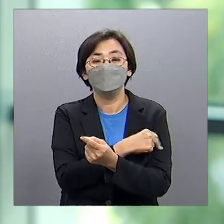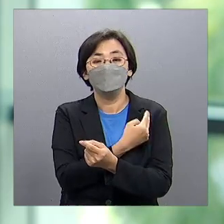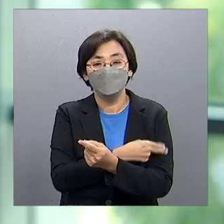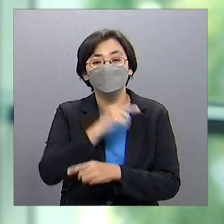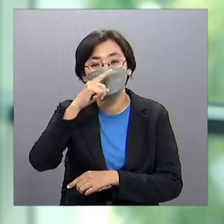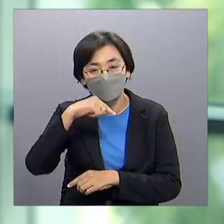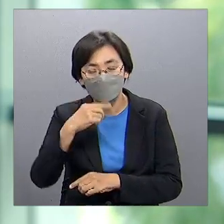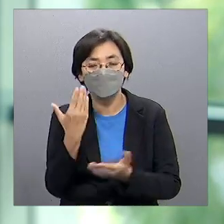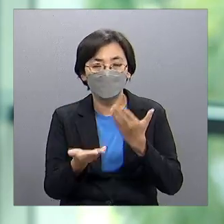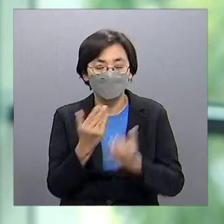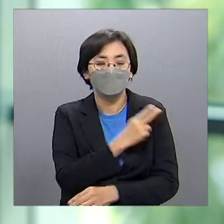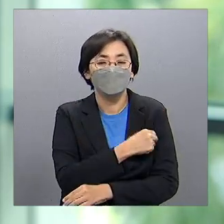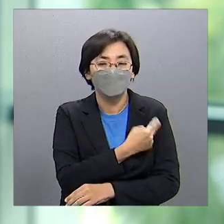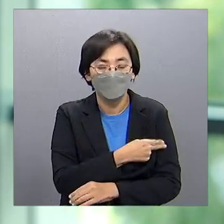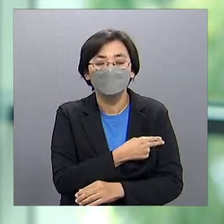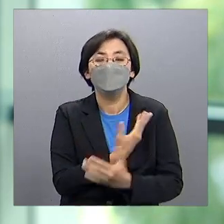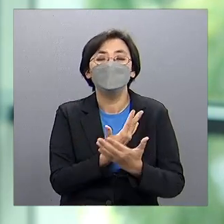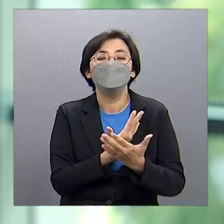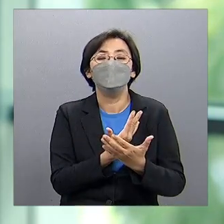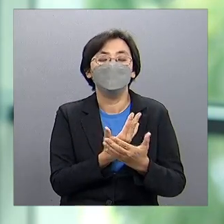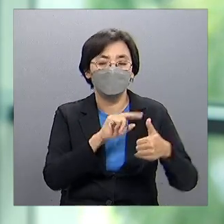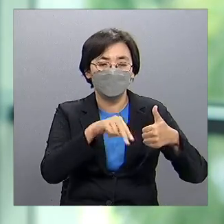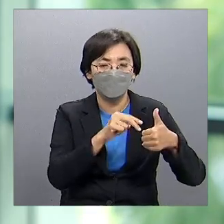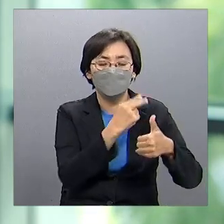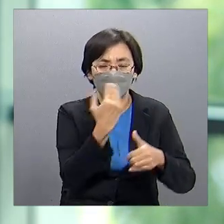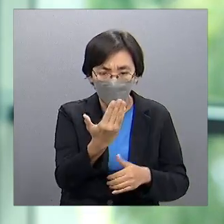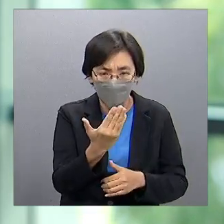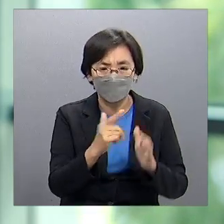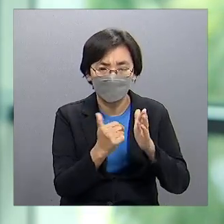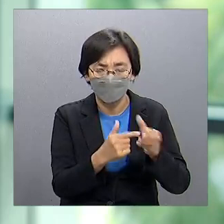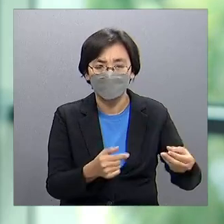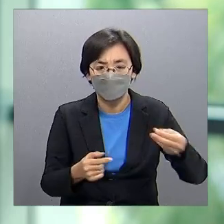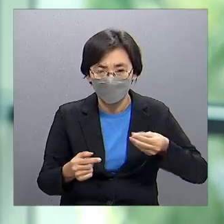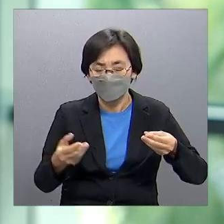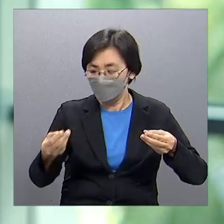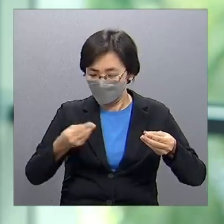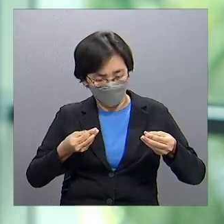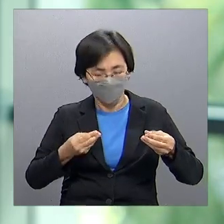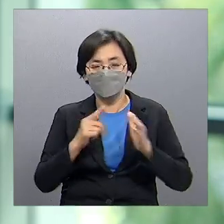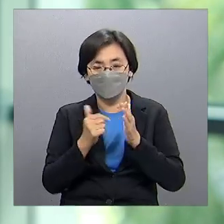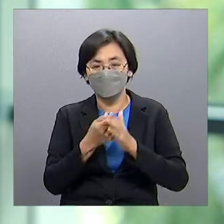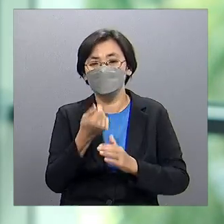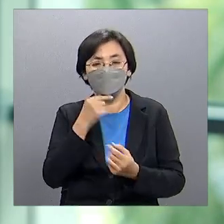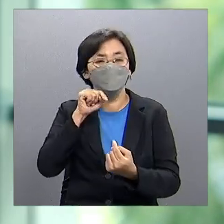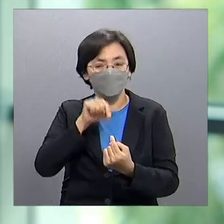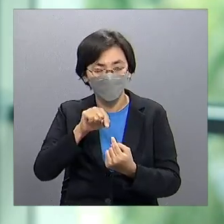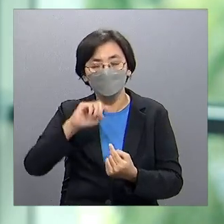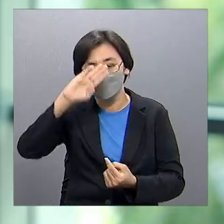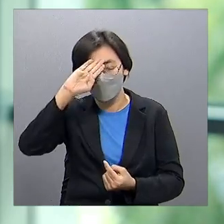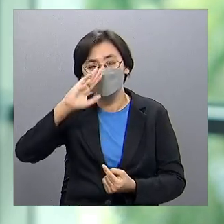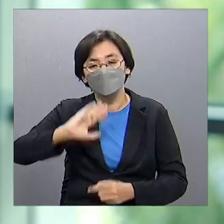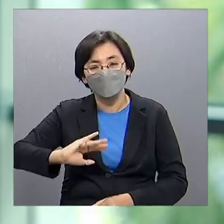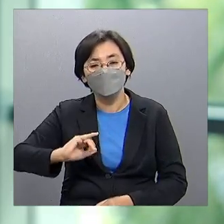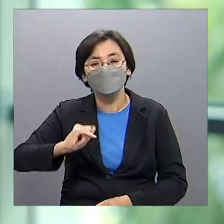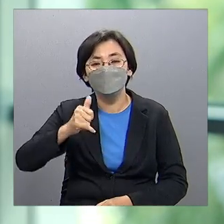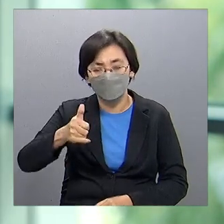แพทย์แผนปัจจุบันก่อนนะคะเพื่อที่เราจะได้รับยาได้อย่างตรงอาการของโรคแล้วก็ทำให้อาการนั้นดีขึ้นด้วยนะคะรวมถึง